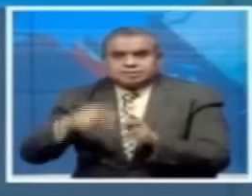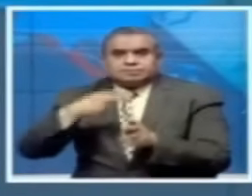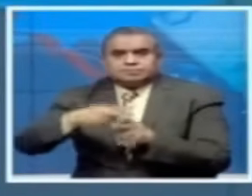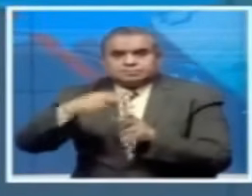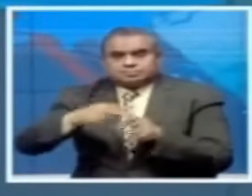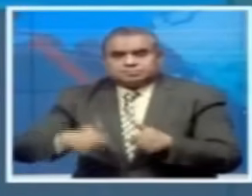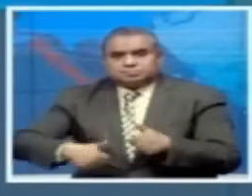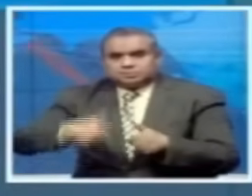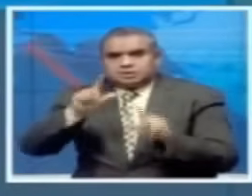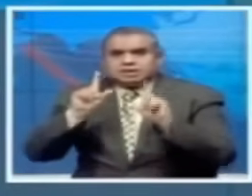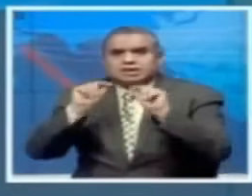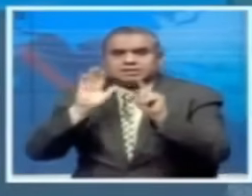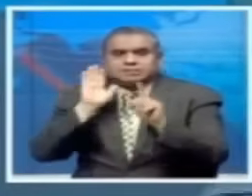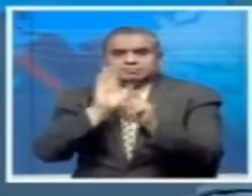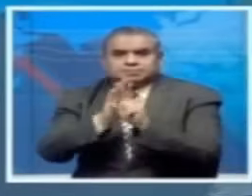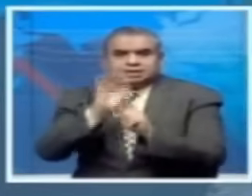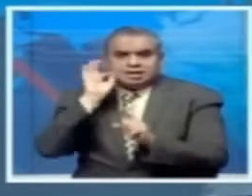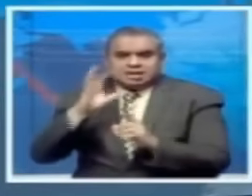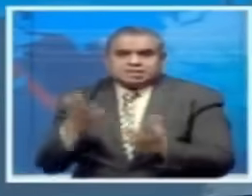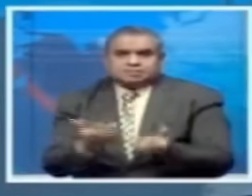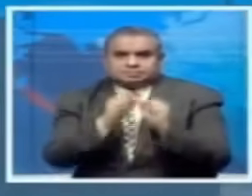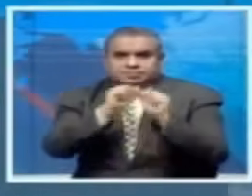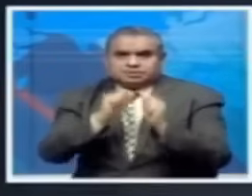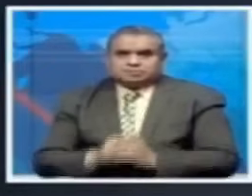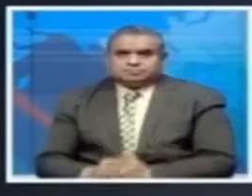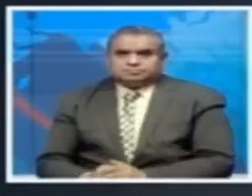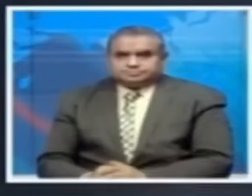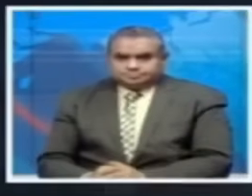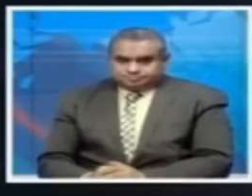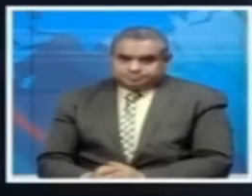لاستكمال مسيرة الإنجازات.